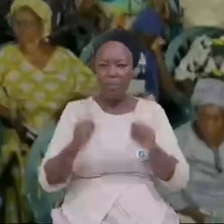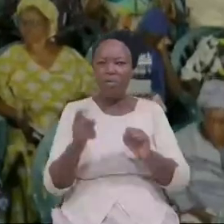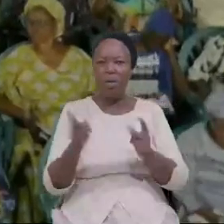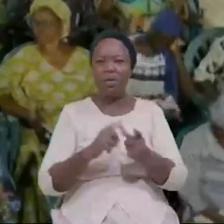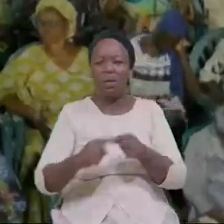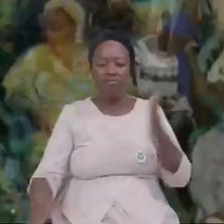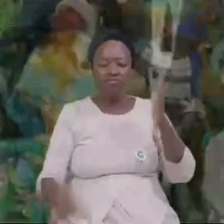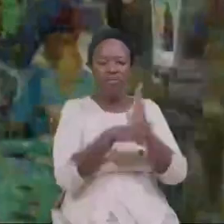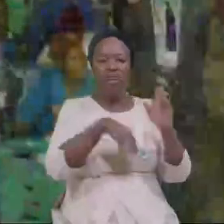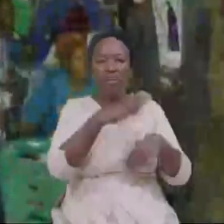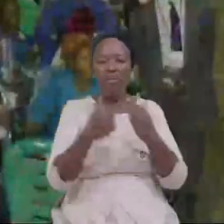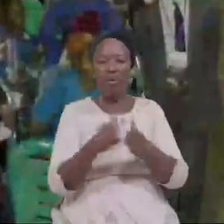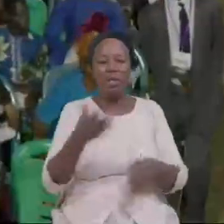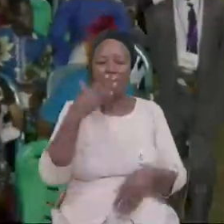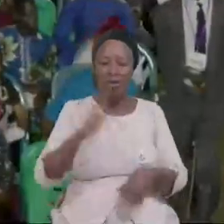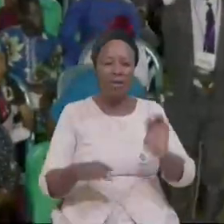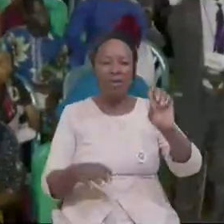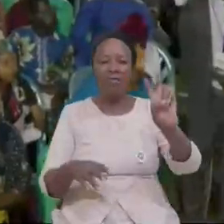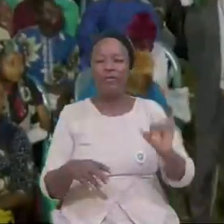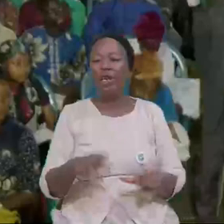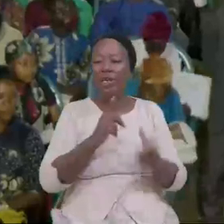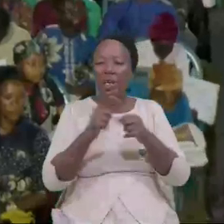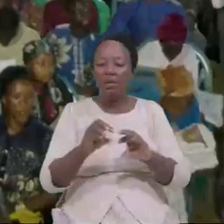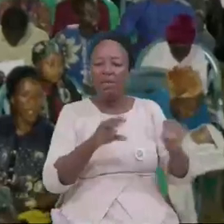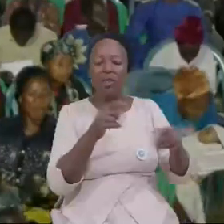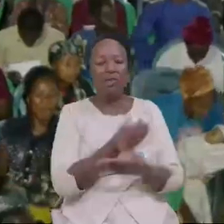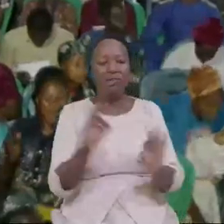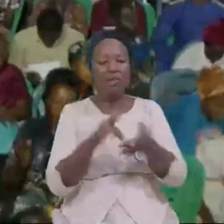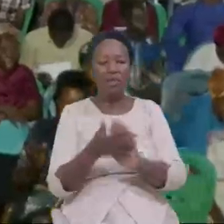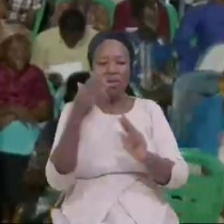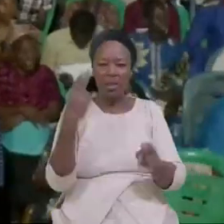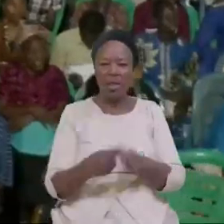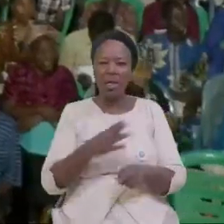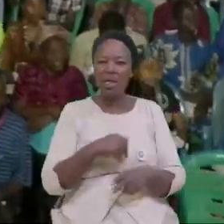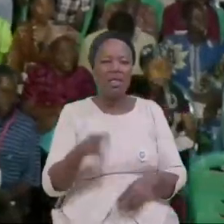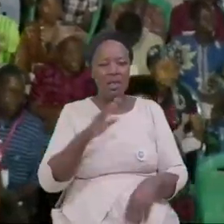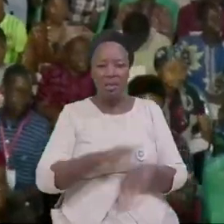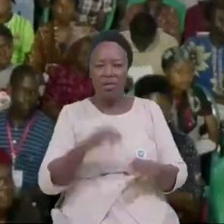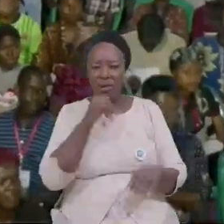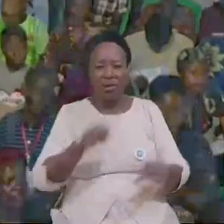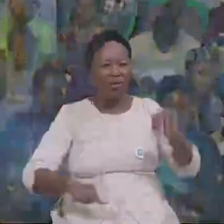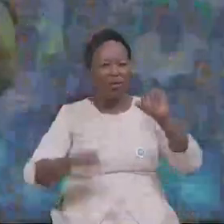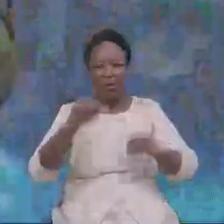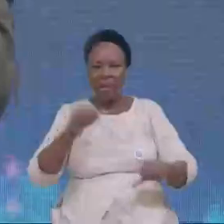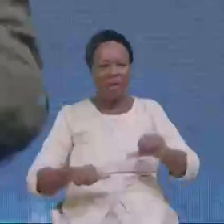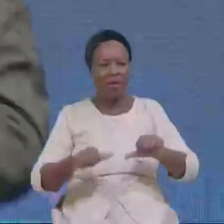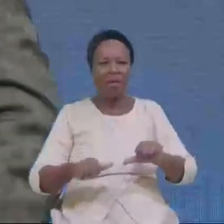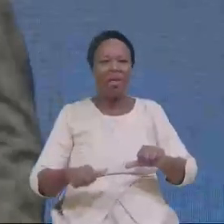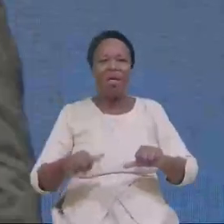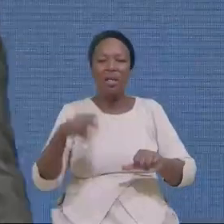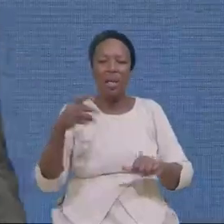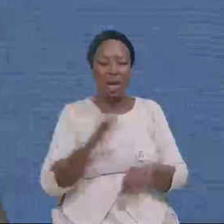leurs mauvais actes et il va t'affranchir. Il ne douta point au sujet de la promesse de Dieu